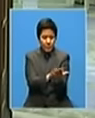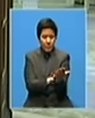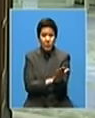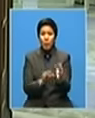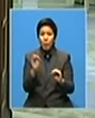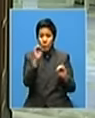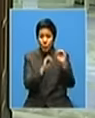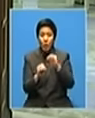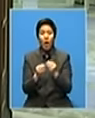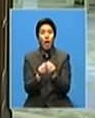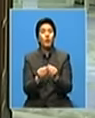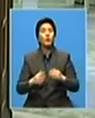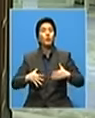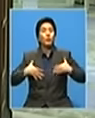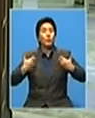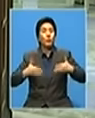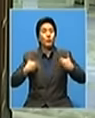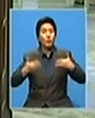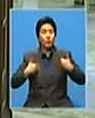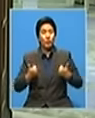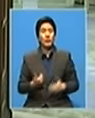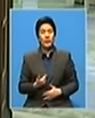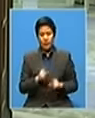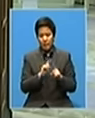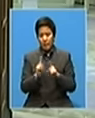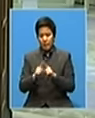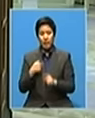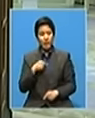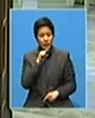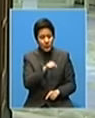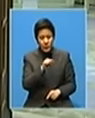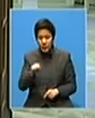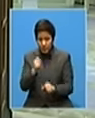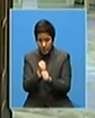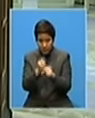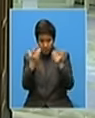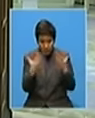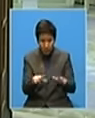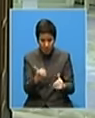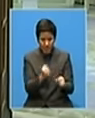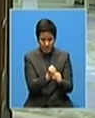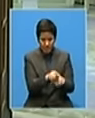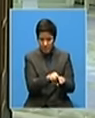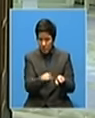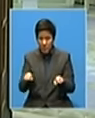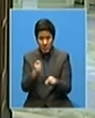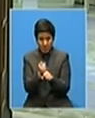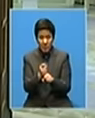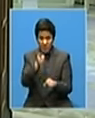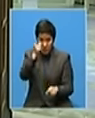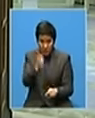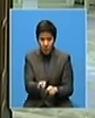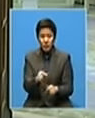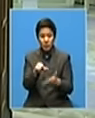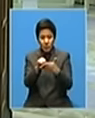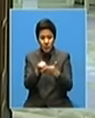ให้ประชาชนมีความสุขหลายเรื่องนะครับผมได้สั่งการไปแล้วหน่วยงานที่เกี่ยวข้องก็กำลังดำเนินการอยู่ต้องจริงจังในการแก้ไขปัญห